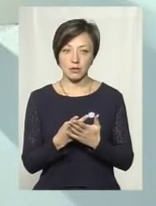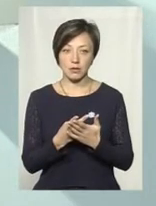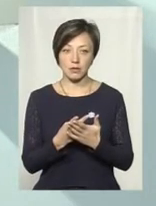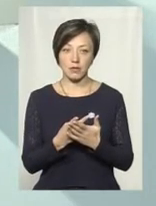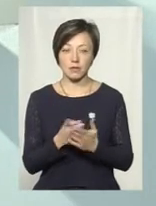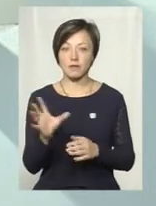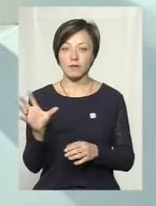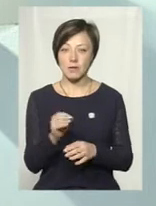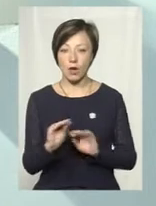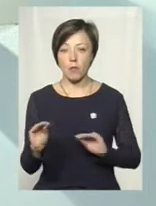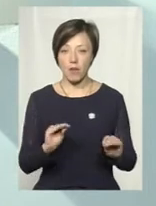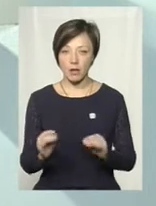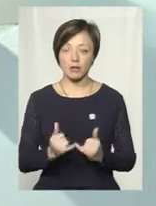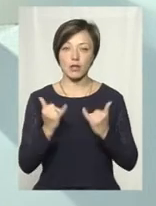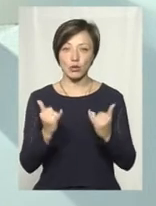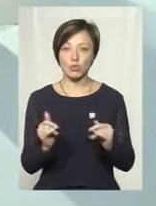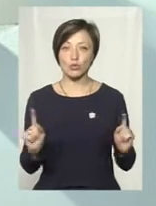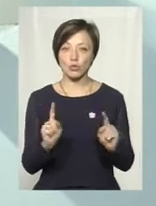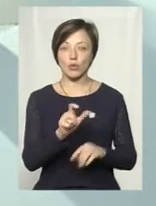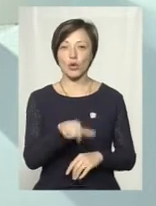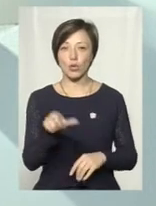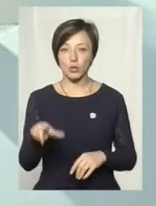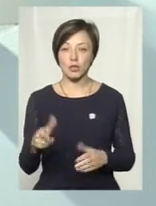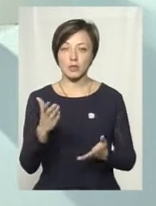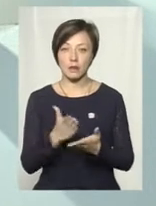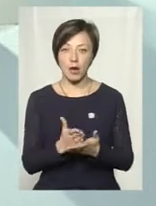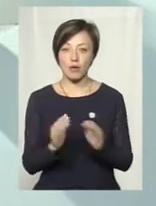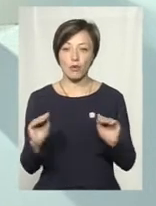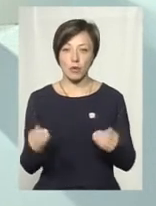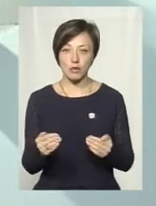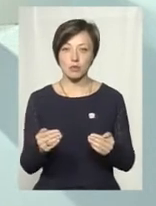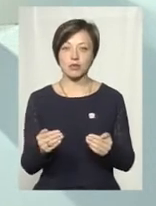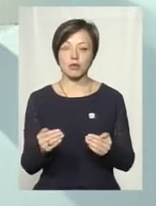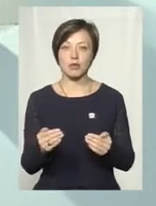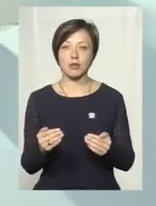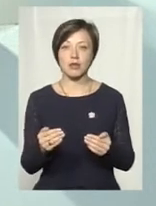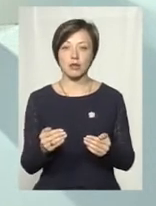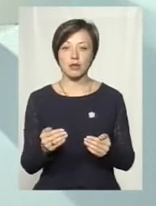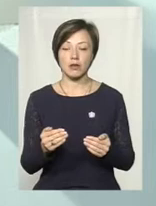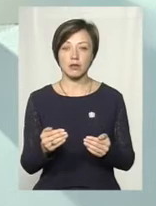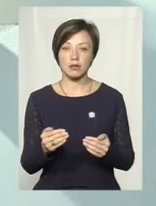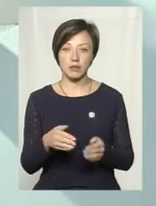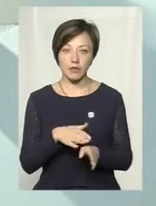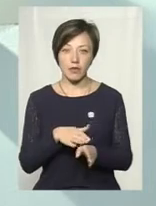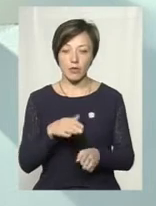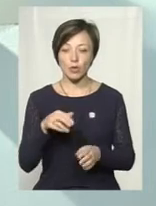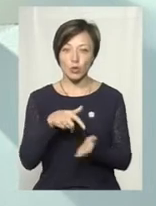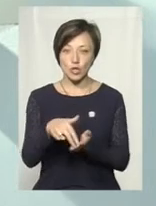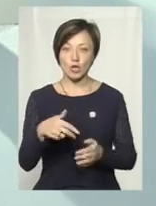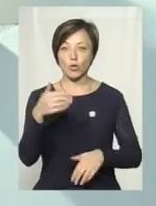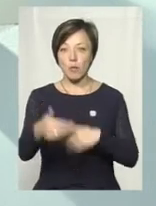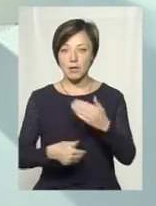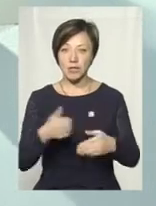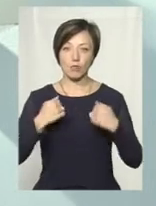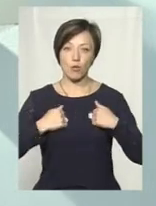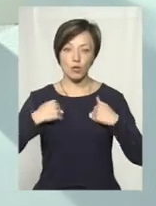все обладнане для того, щоб люди, які мають якісь обмеження, щоб вони дійшли до того самого басейну, помилися тому самому